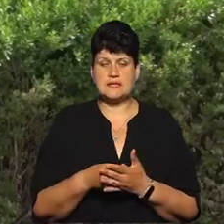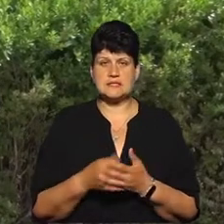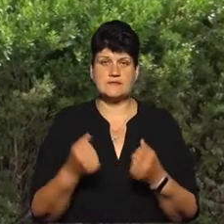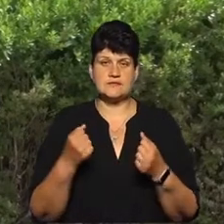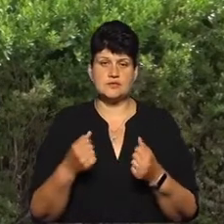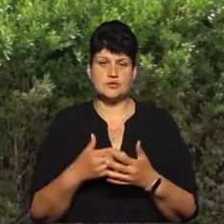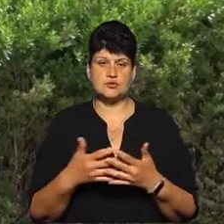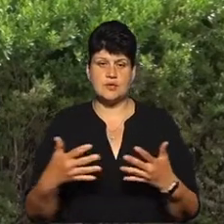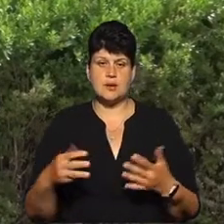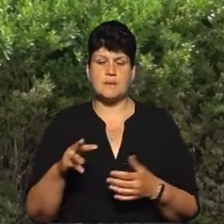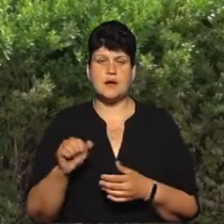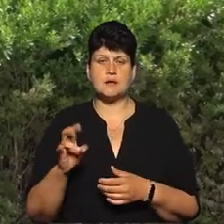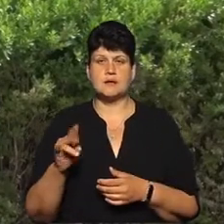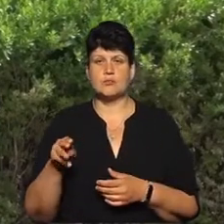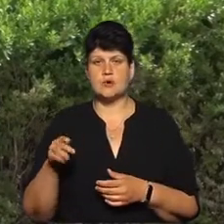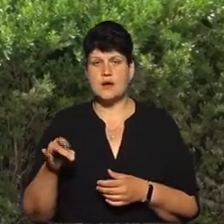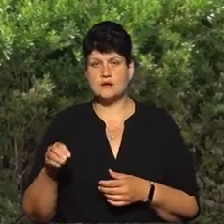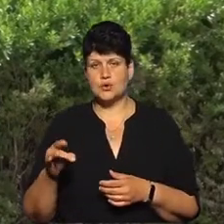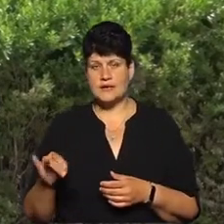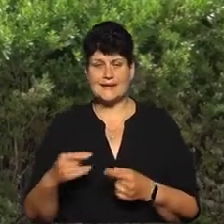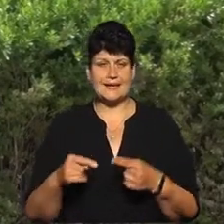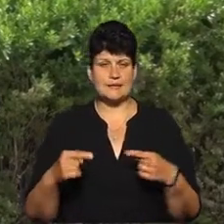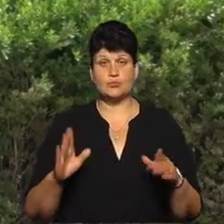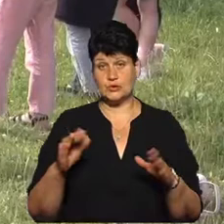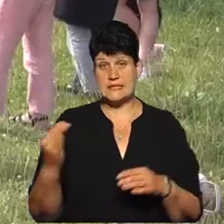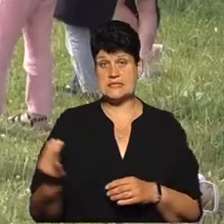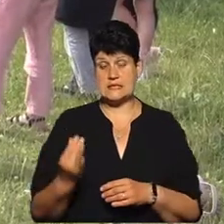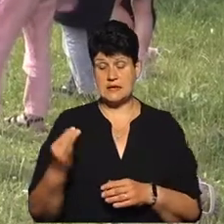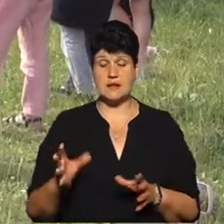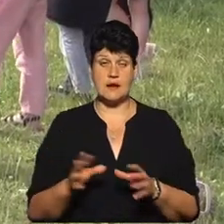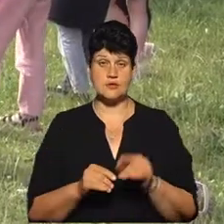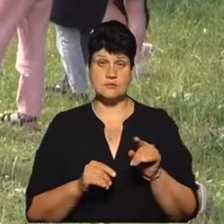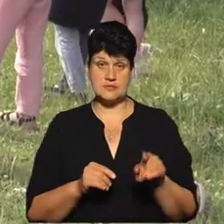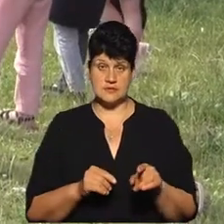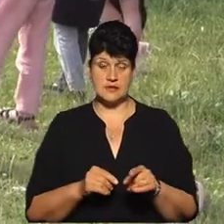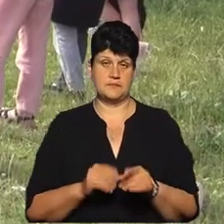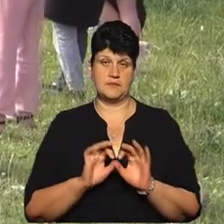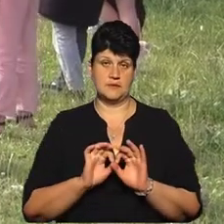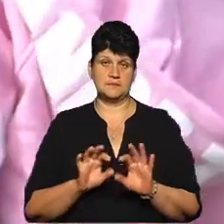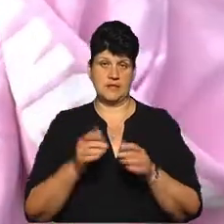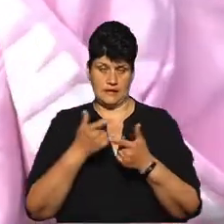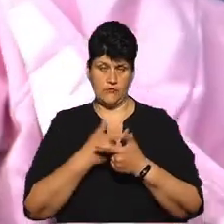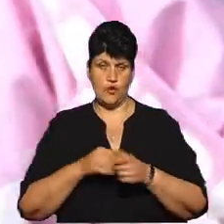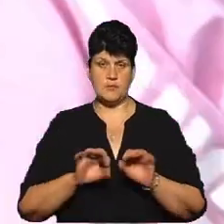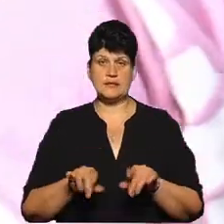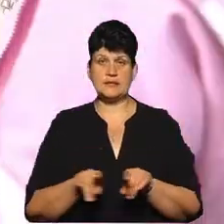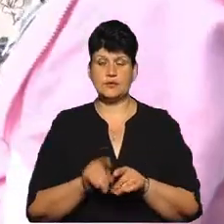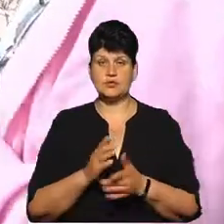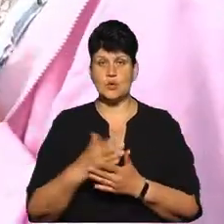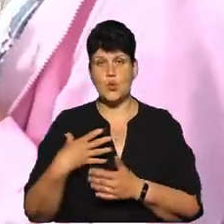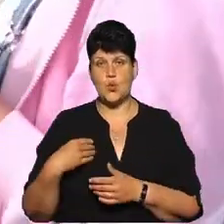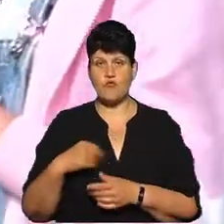маніпулятори різні. От, тому буде цікаво, але разом з тим інформативно. Такі табори для дітей діють також у Львові та Чернівцях.